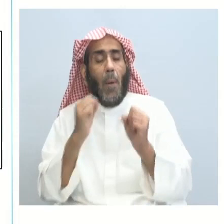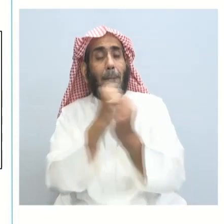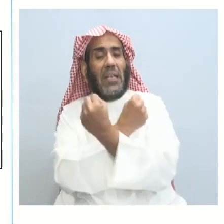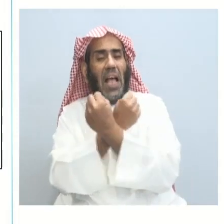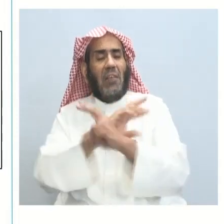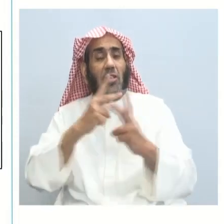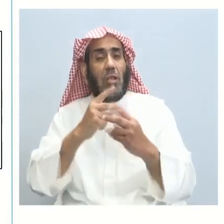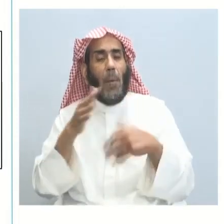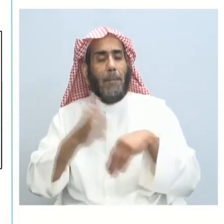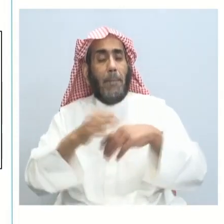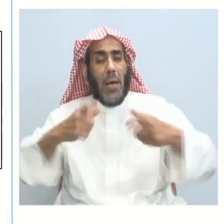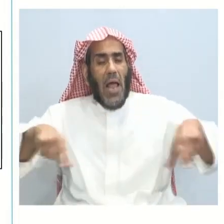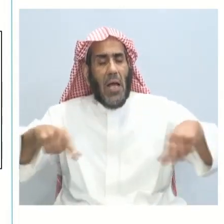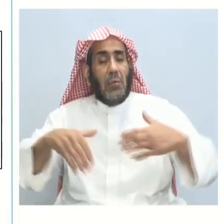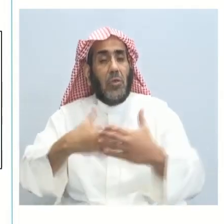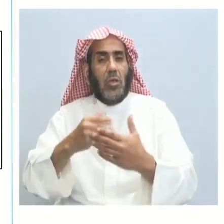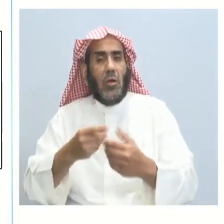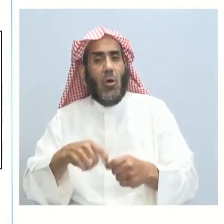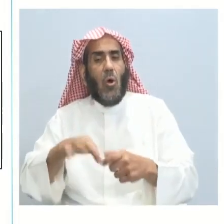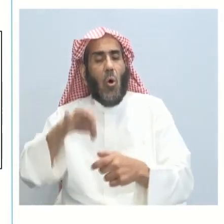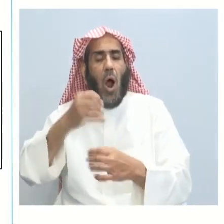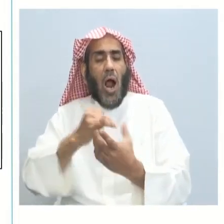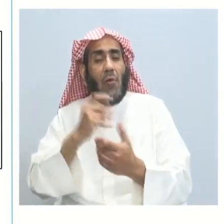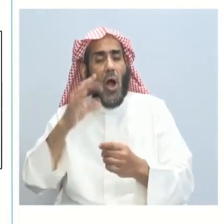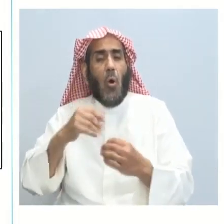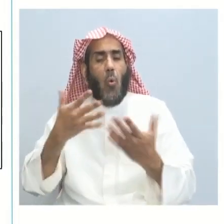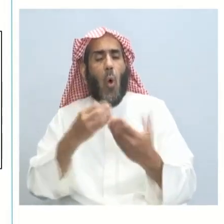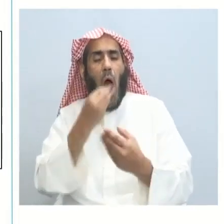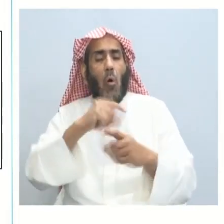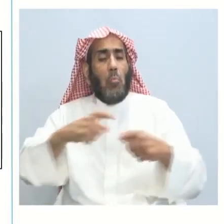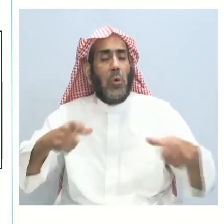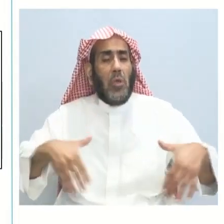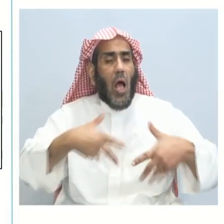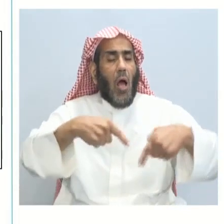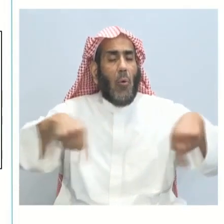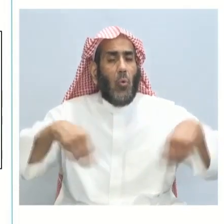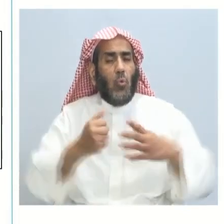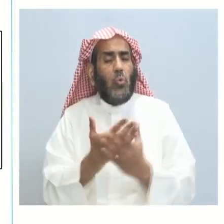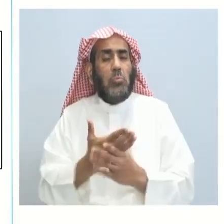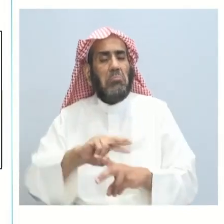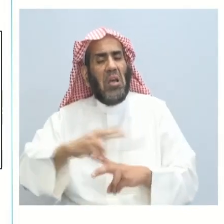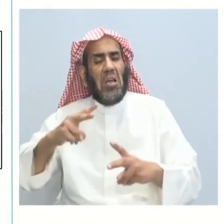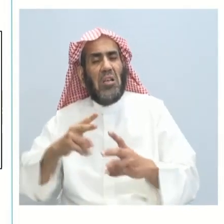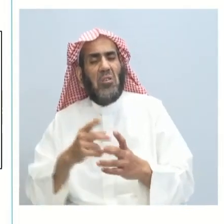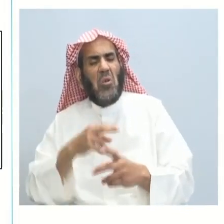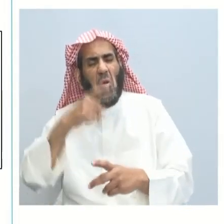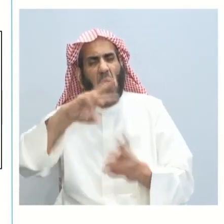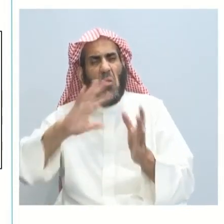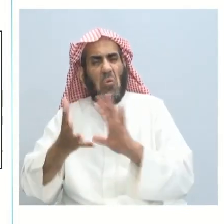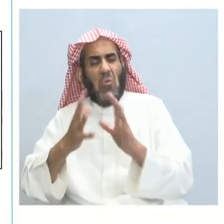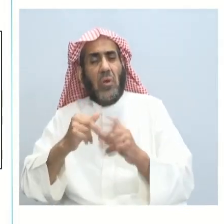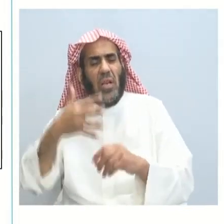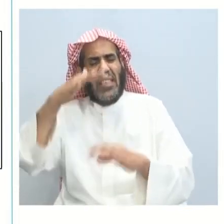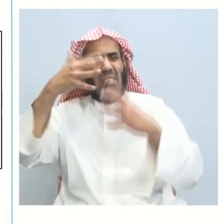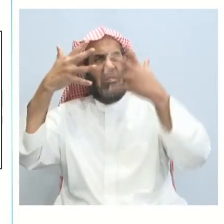جديده ملاعب جديده او كافيهات او مطاعم او ايا كان وبالتالي قد يكون تغيرت الظروف ايضا حاله